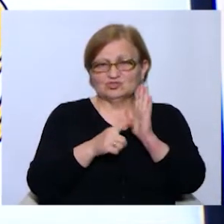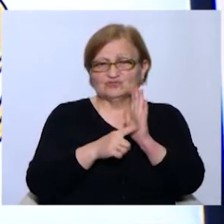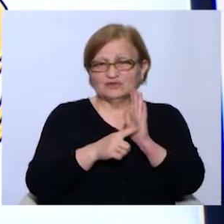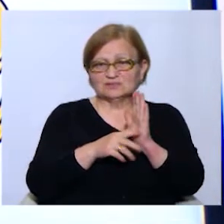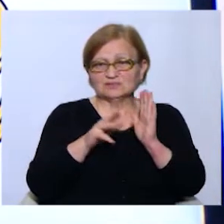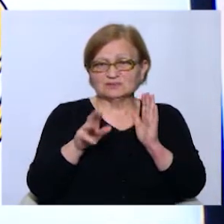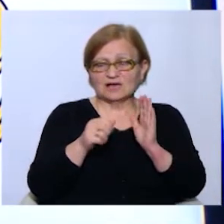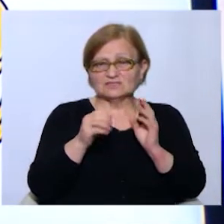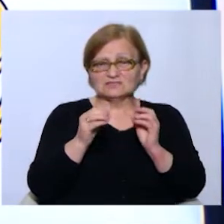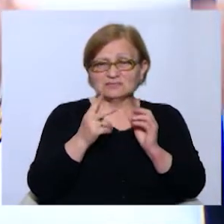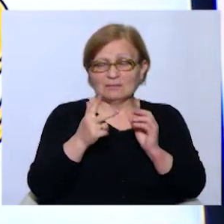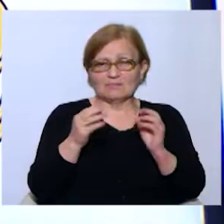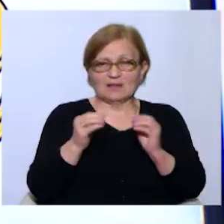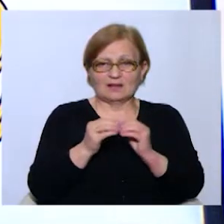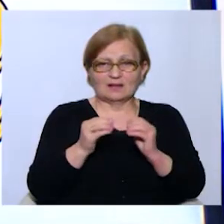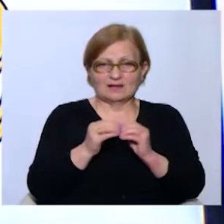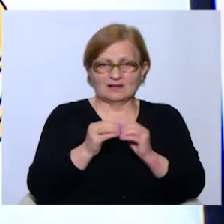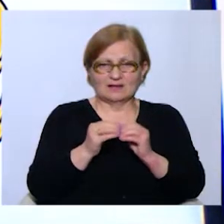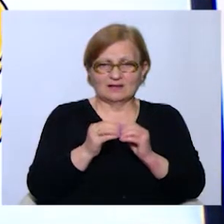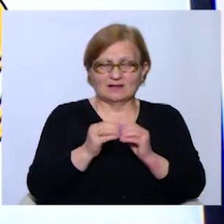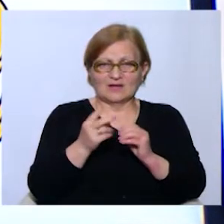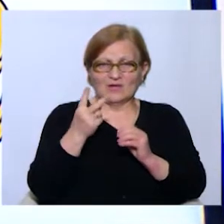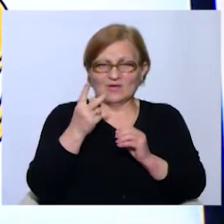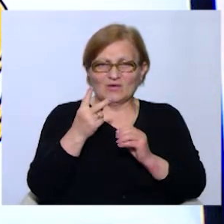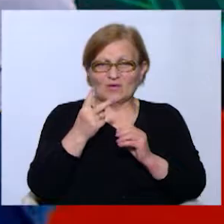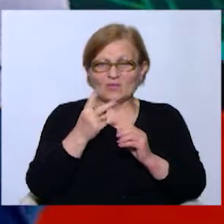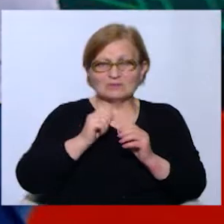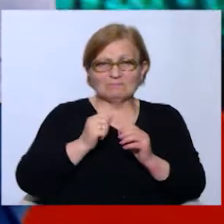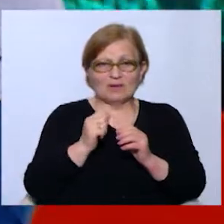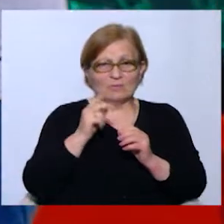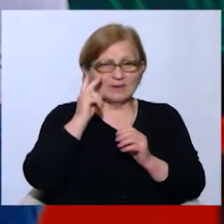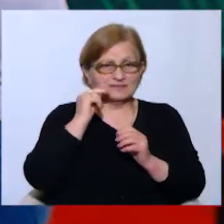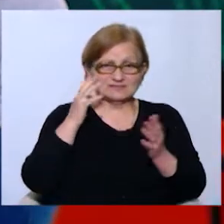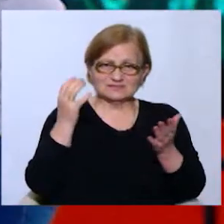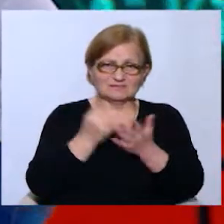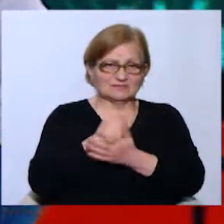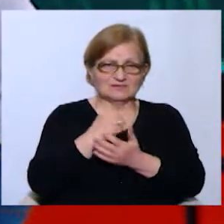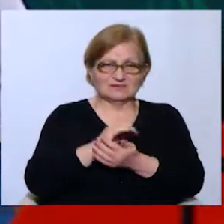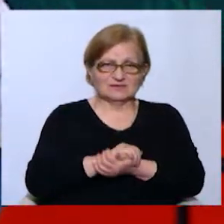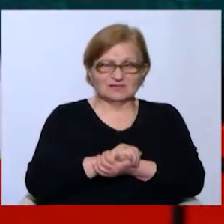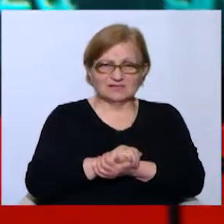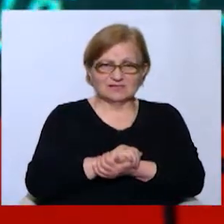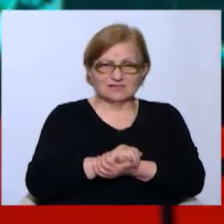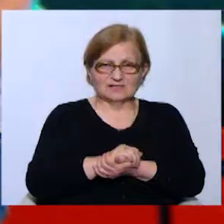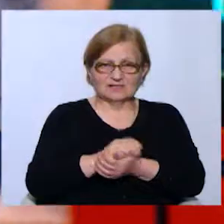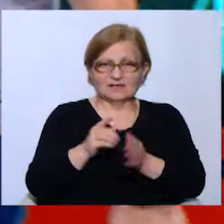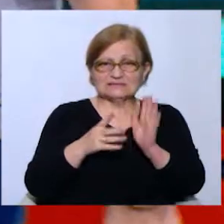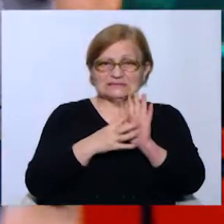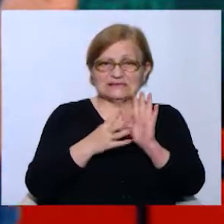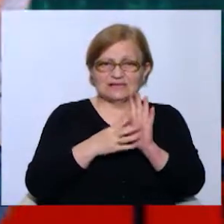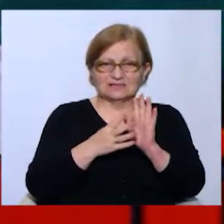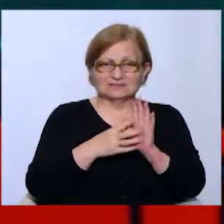3 არის 10. ორი მეგობარი რიცხვი ვიპოვე. შემდეგი, აბა საიდან დავიწყო? მოდი ცხრიანიდან